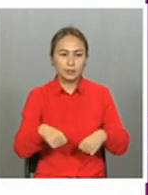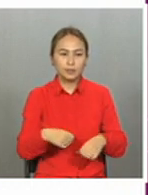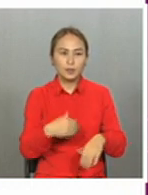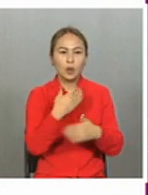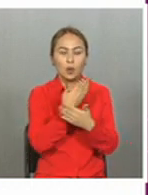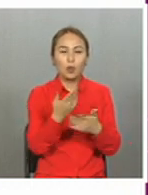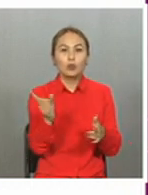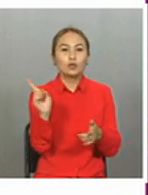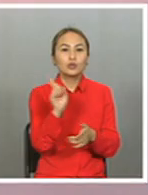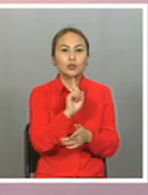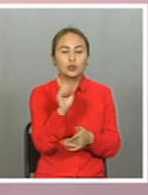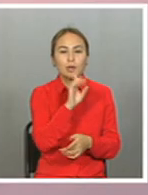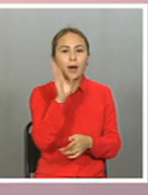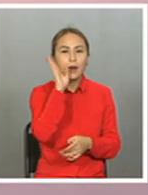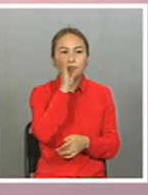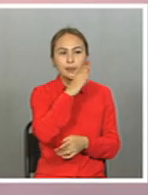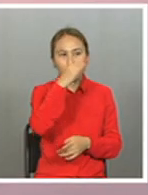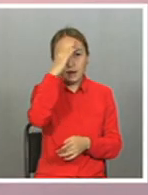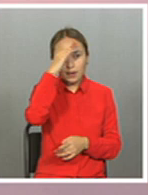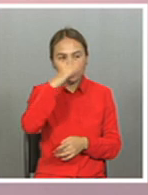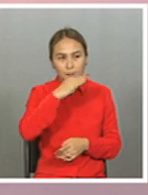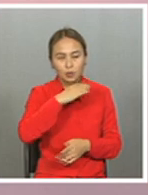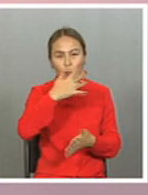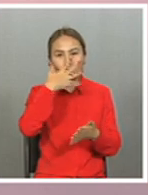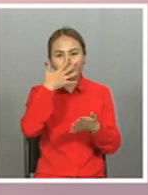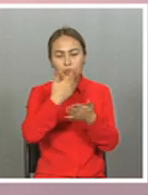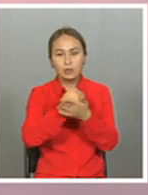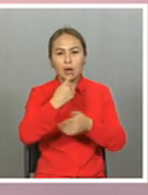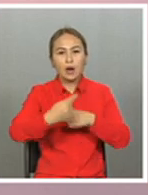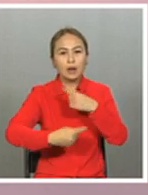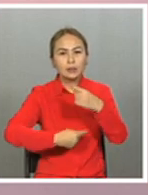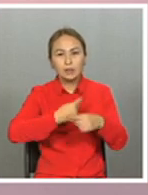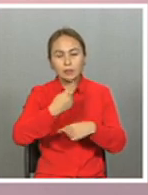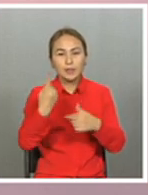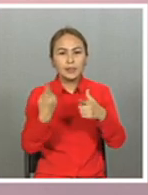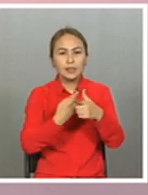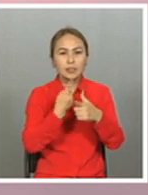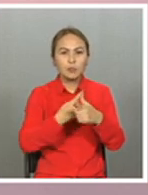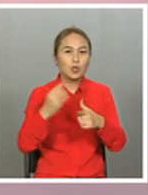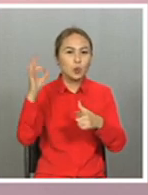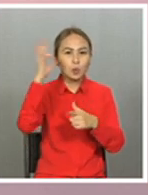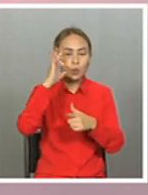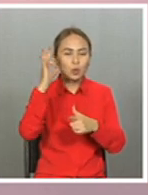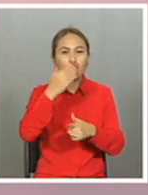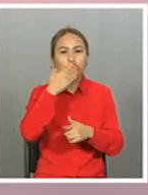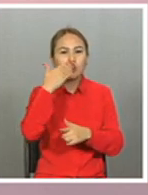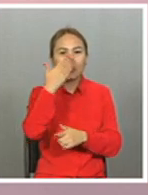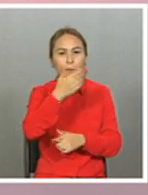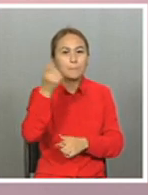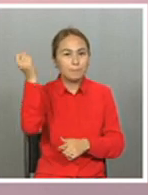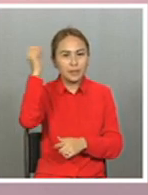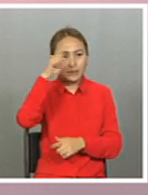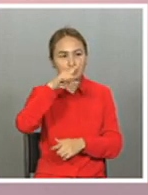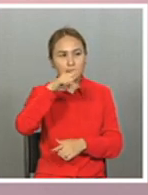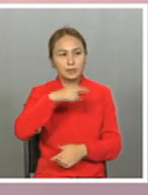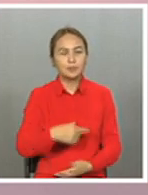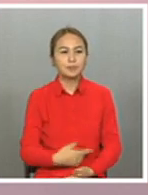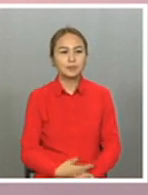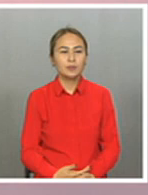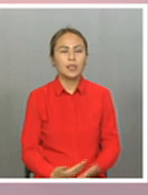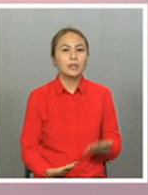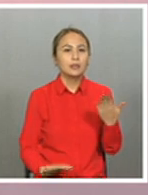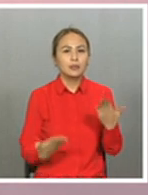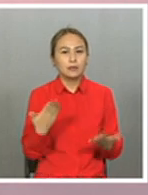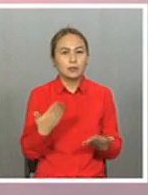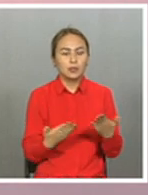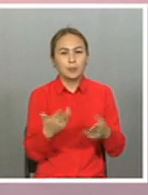үшін ата-анаңнан өздеріңнің ата-бабаларының есімдері туралы сұрап біліңдер. Ендеше